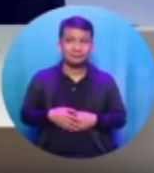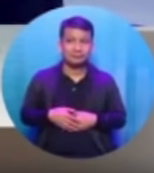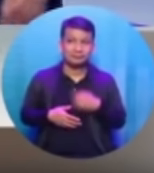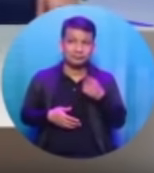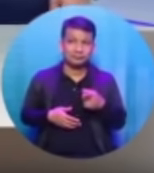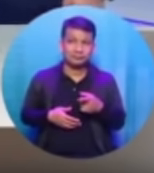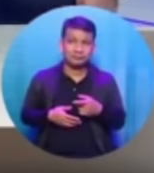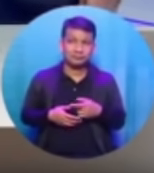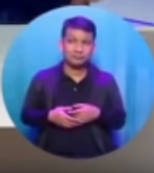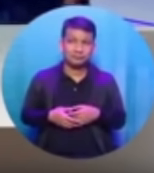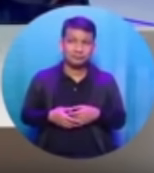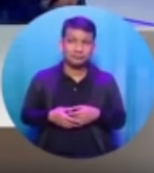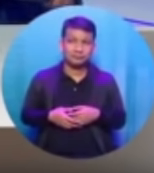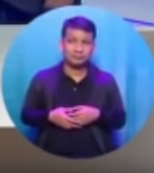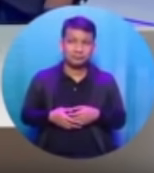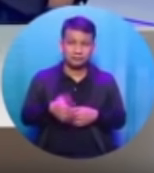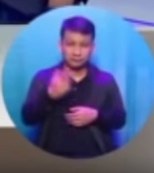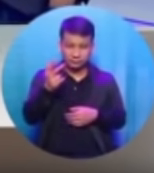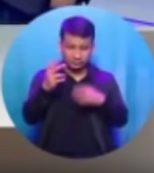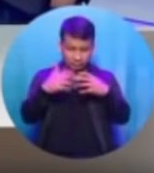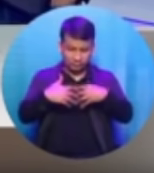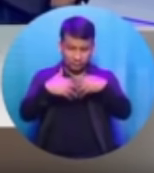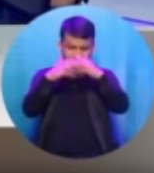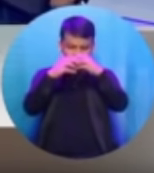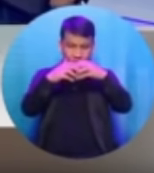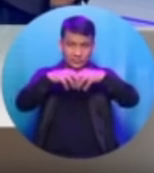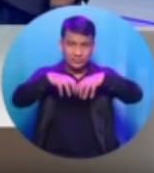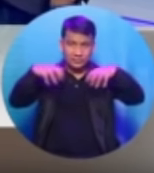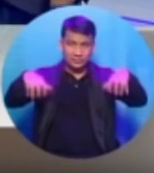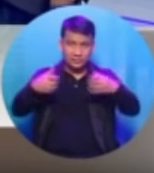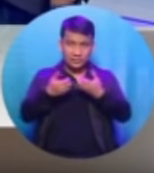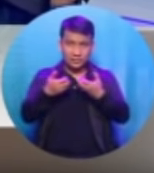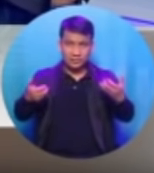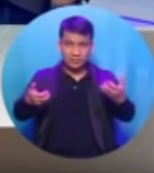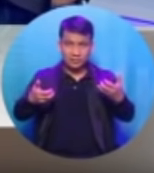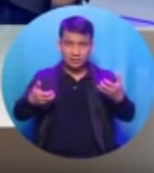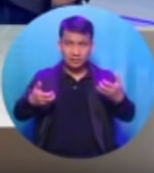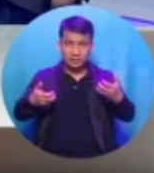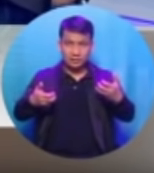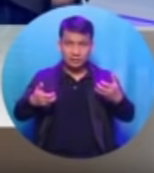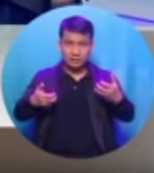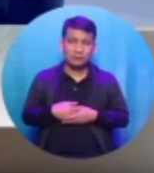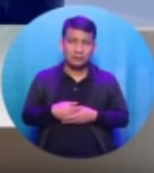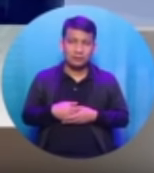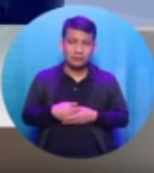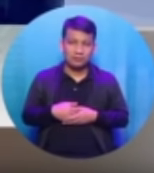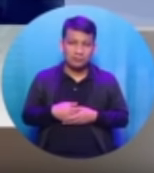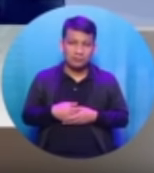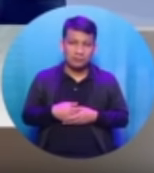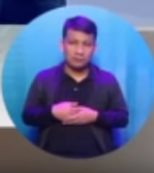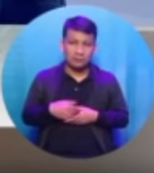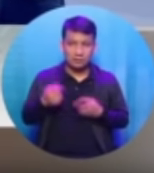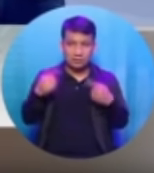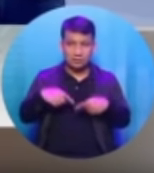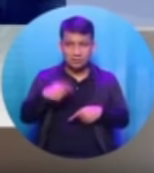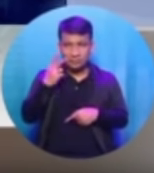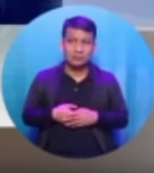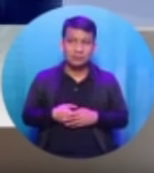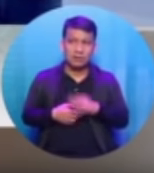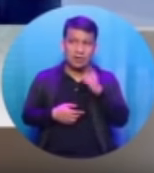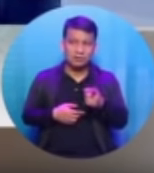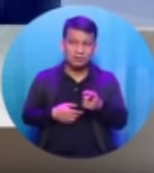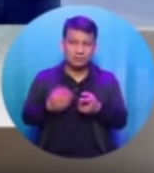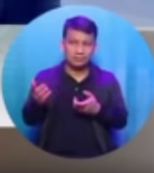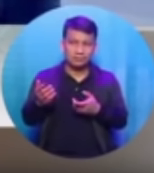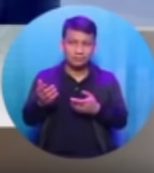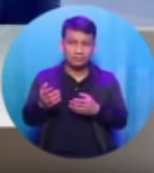sir? Tatlong building po siya, sir, na separate po, giving po siya sa public way. Kernel, marunong pa kayo sa mga trabahador.